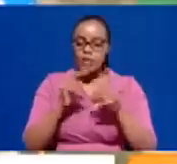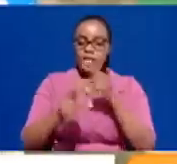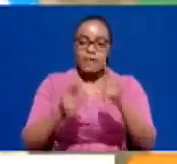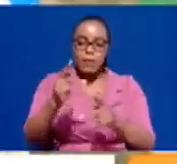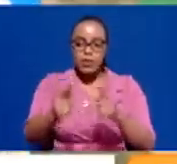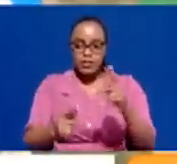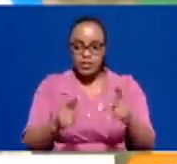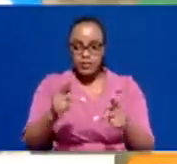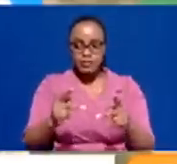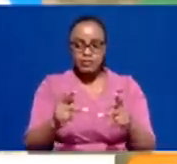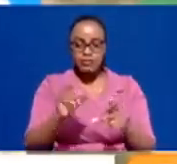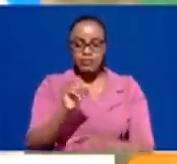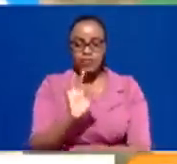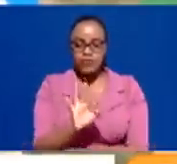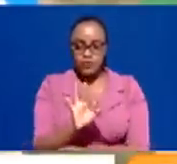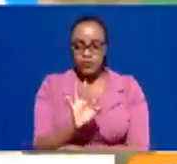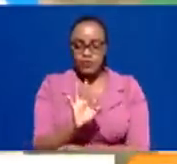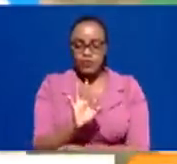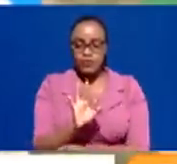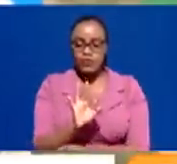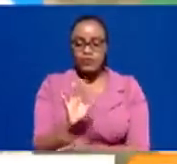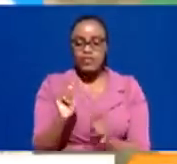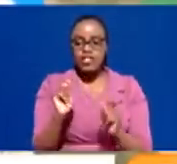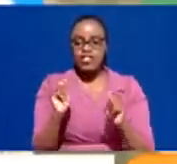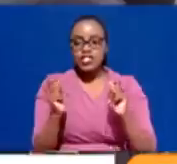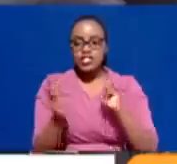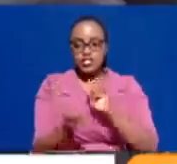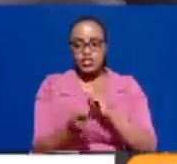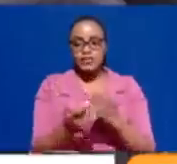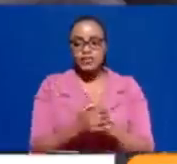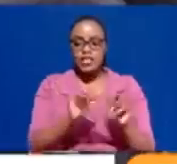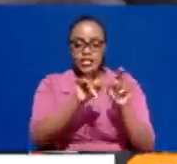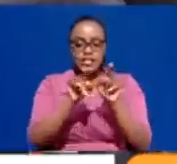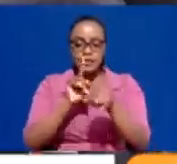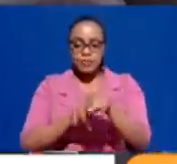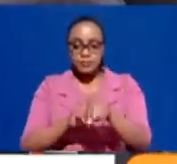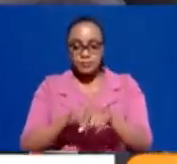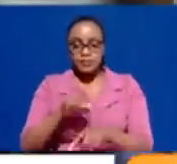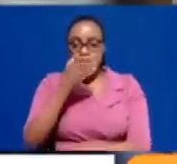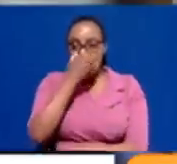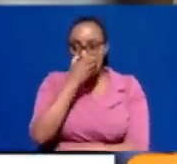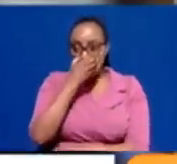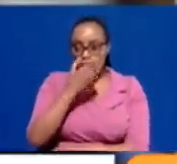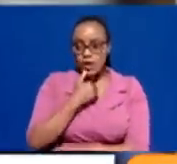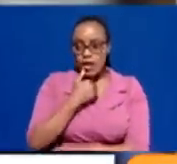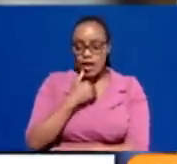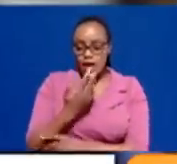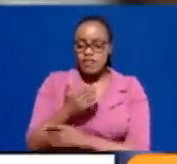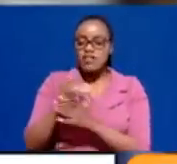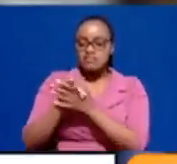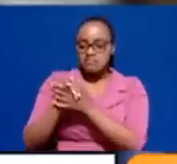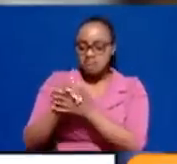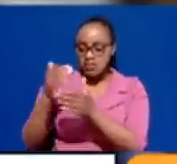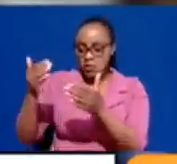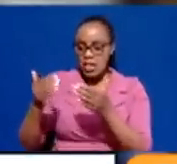process of transition. Aidha, Rais Mteule alimpungia mkono mpinzani wake wa